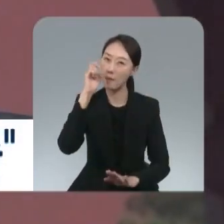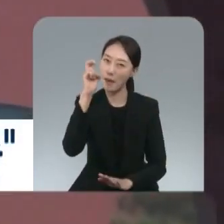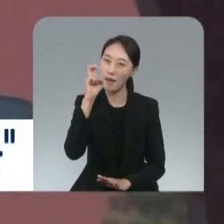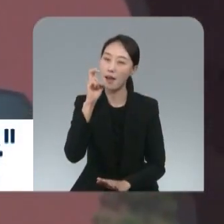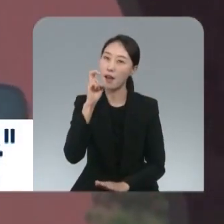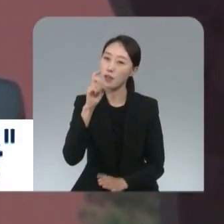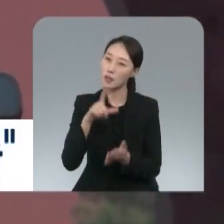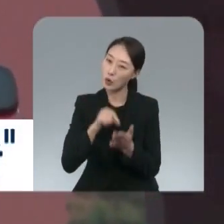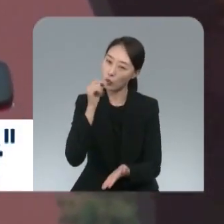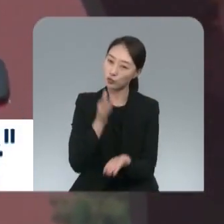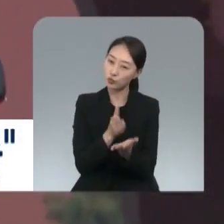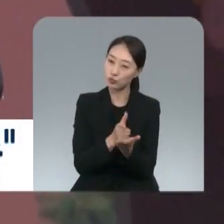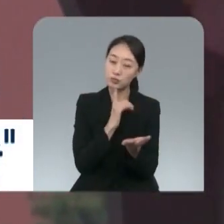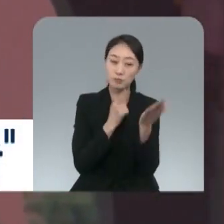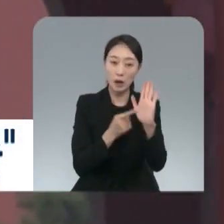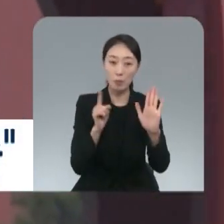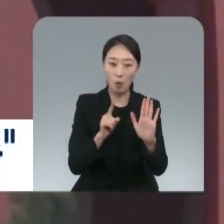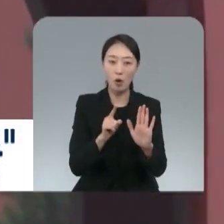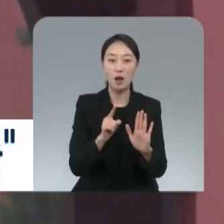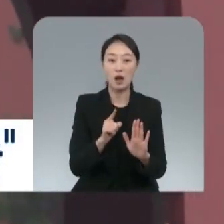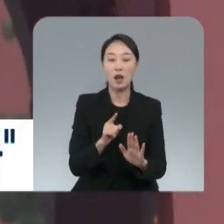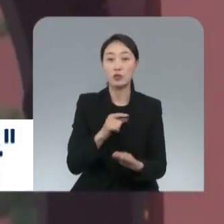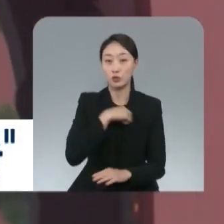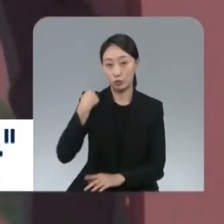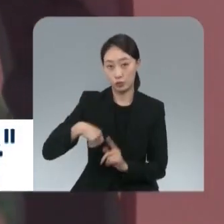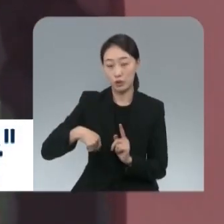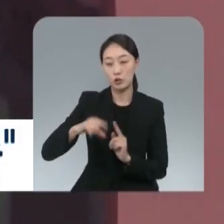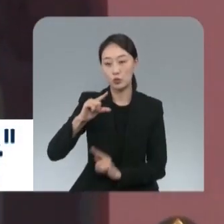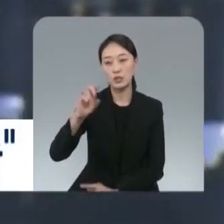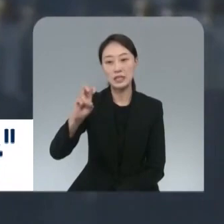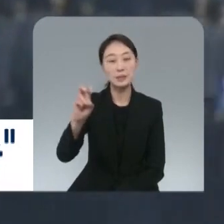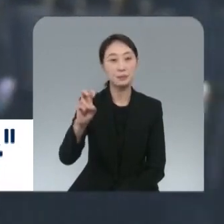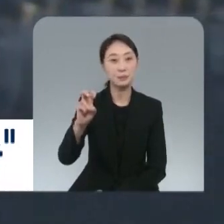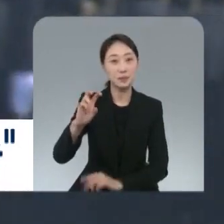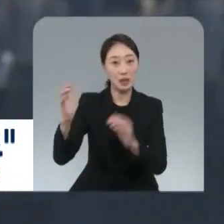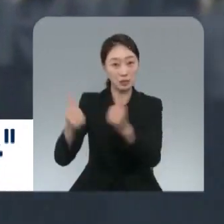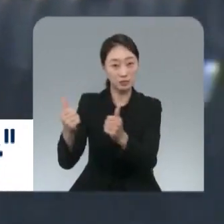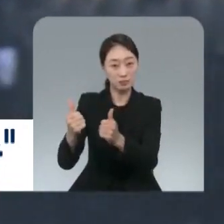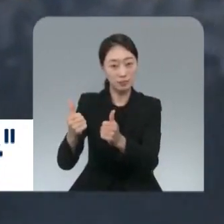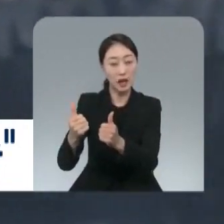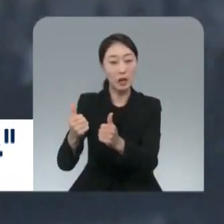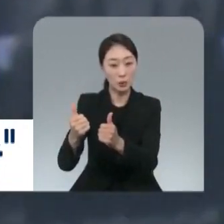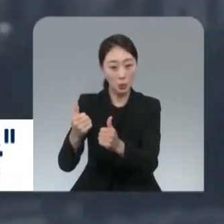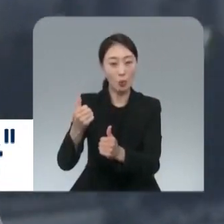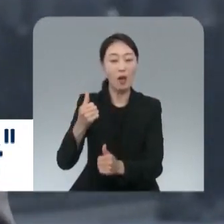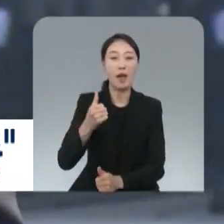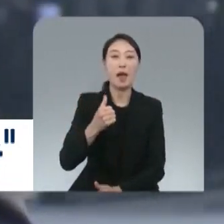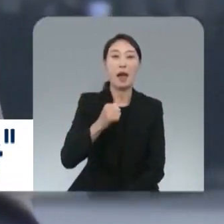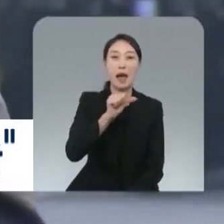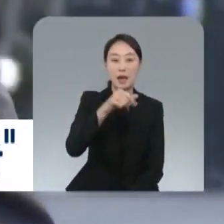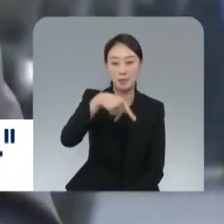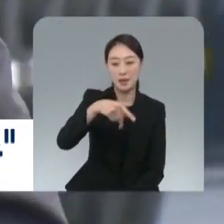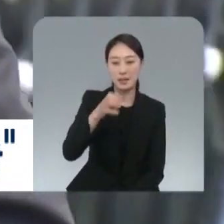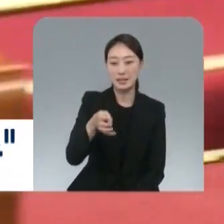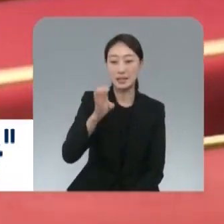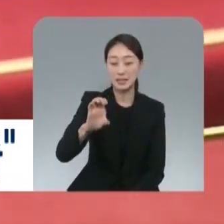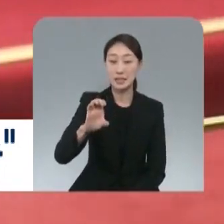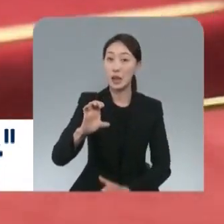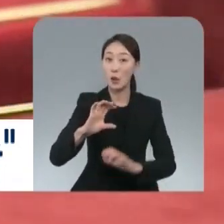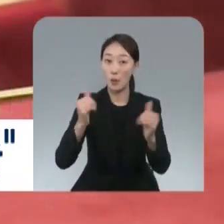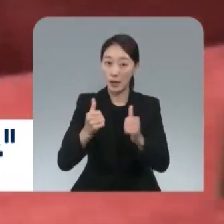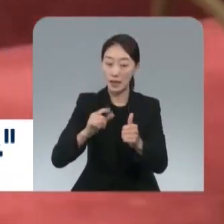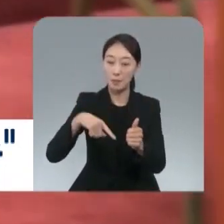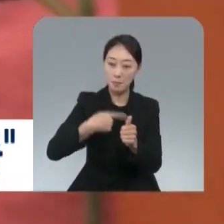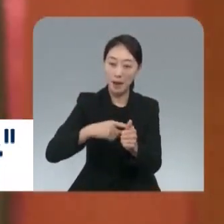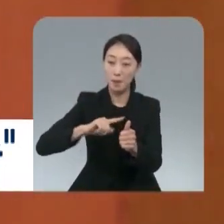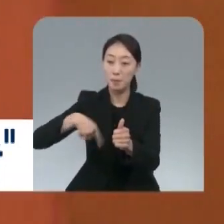11월 시 주석이 주요 20개국 g20 정상회의와 아시아태평양경제협력체 apec 회의에 이 따라 참석해 이를